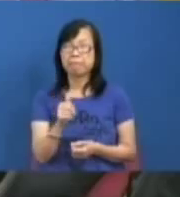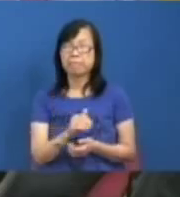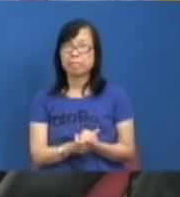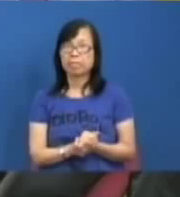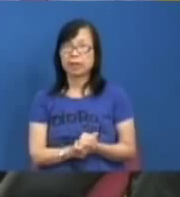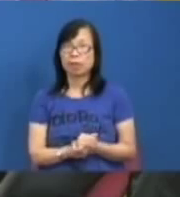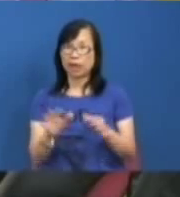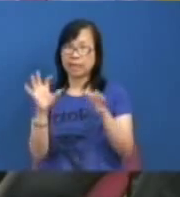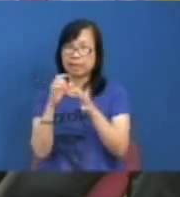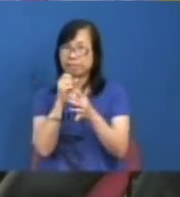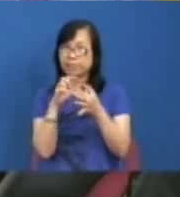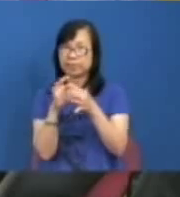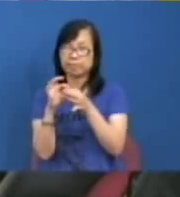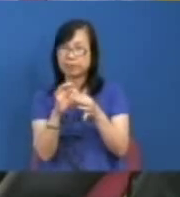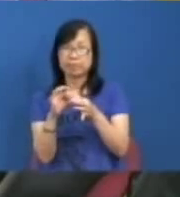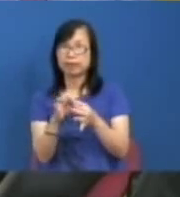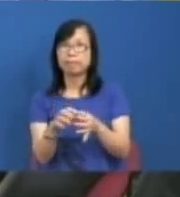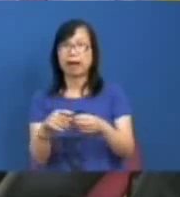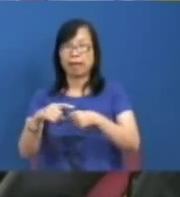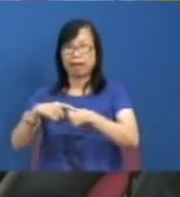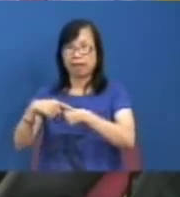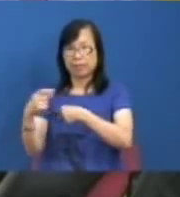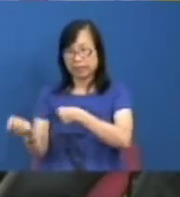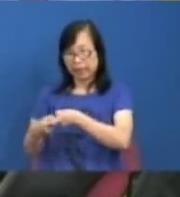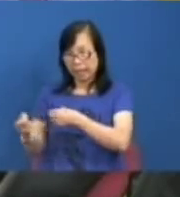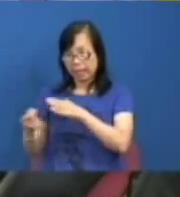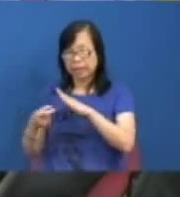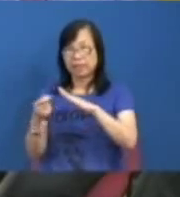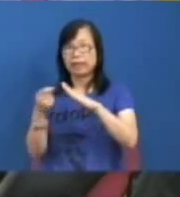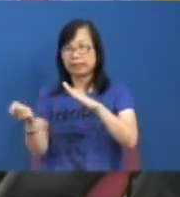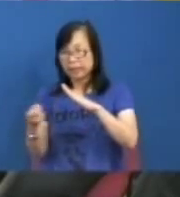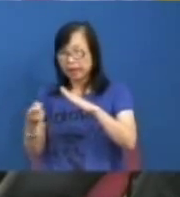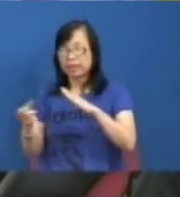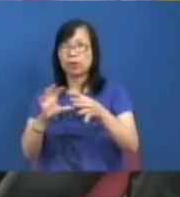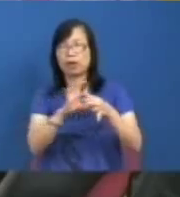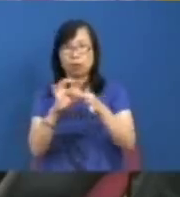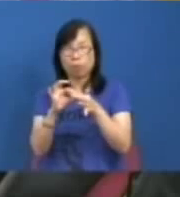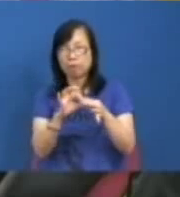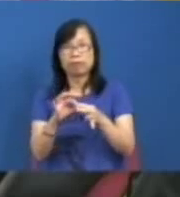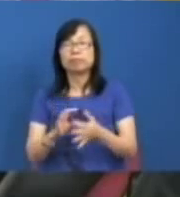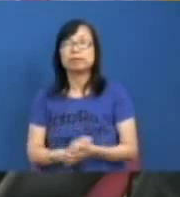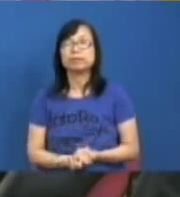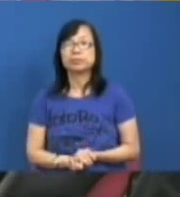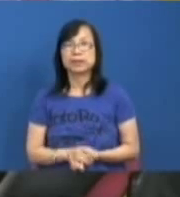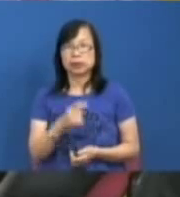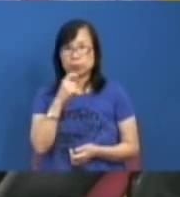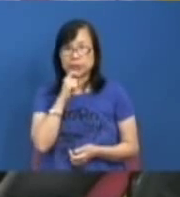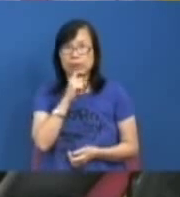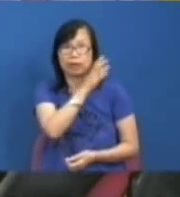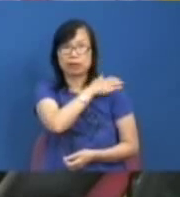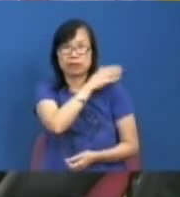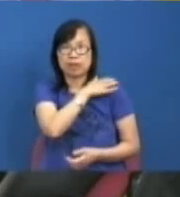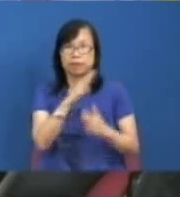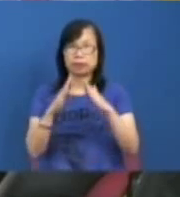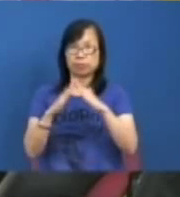牽涉埋，可能係倫理嘅即係嗰個關係添。如果係一個有責任嘅住